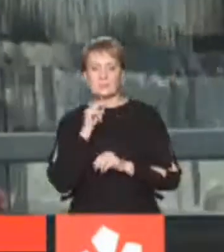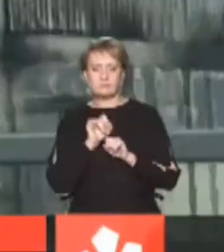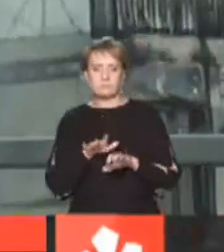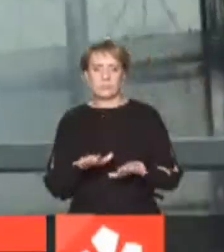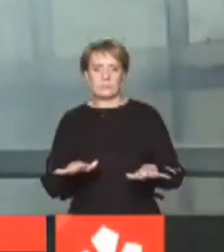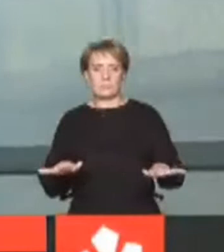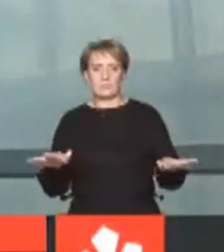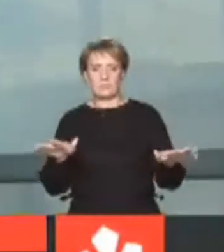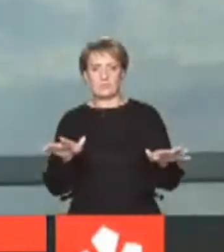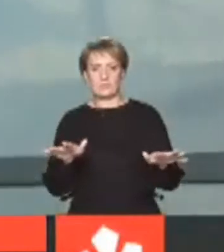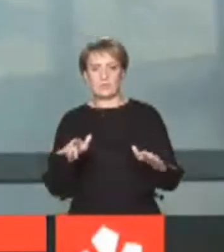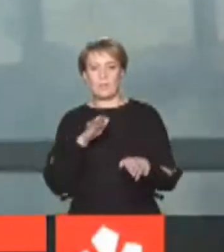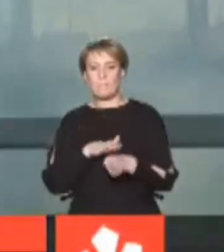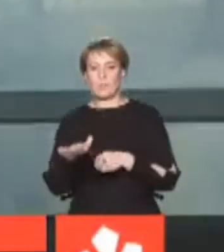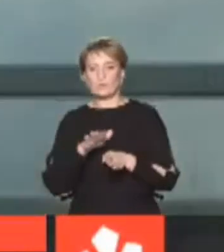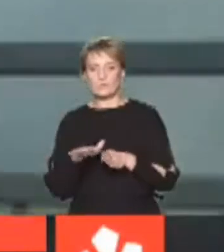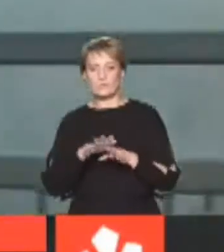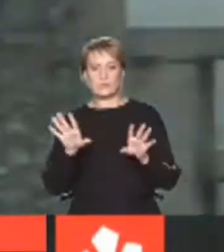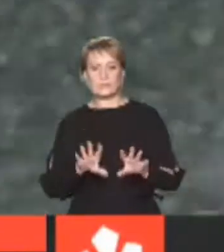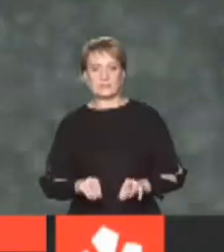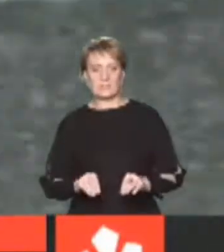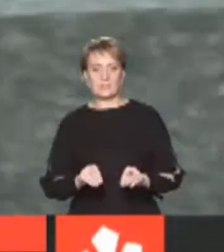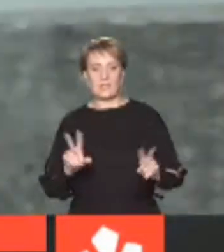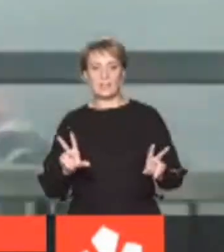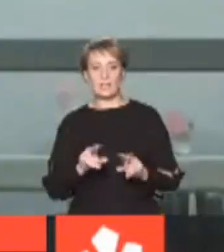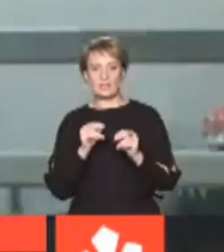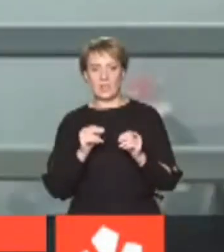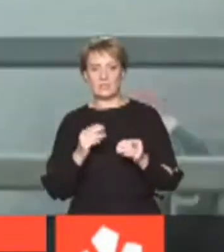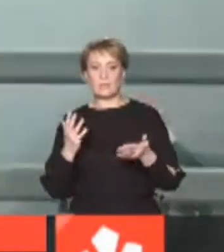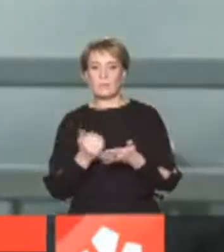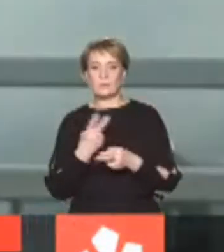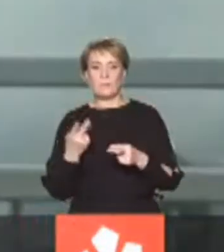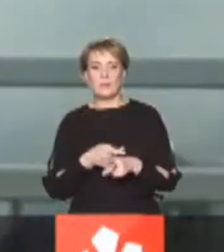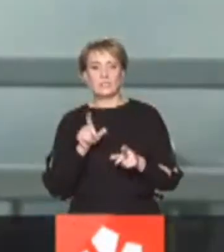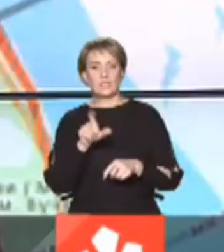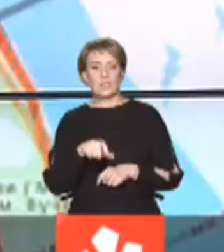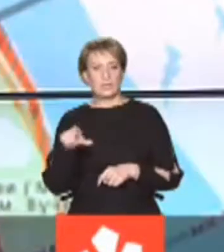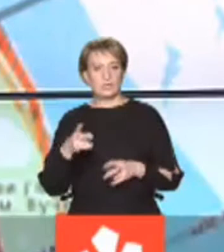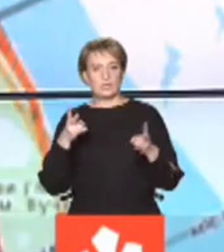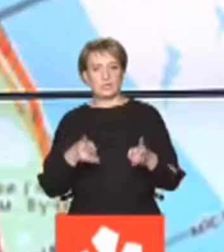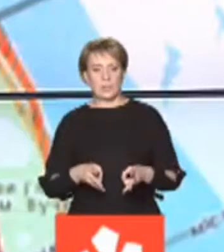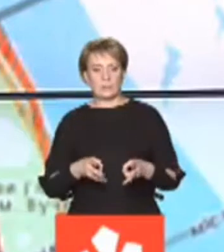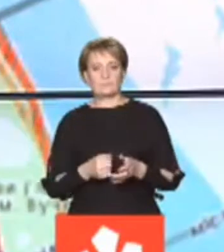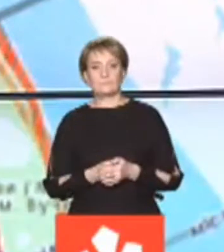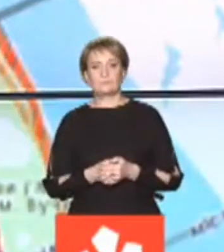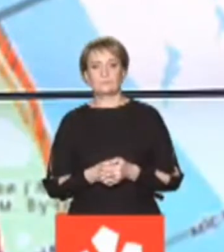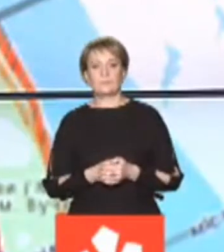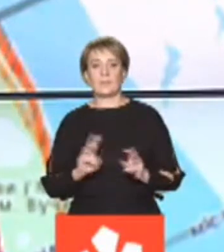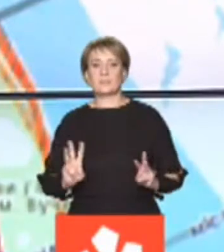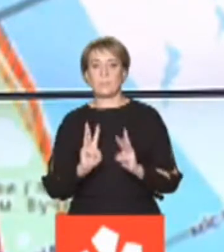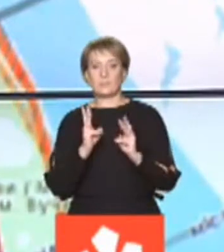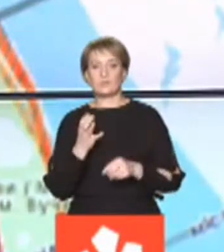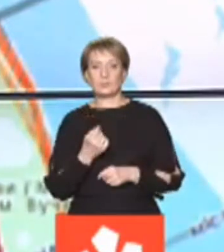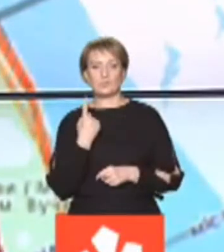неподалік автомобіль і повністю знищив його. На щастя, обійшлось без жертв, втім павільйон та автівка згоріли вщент. І спалахнула